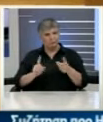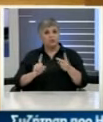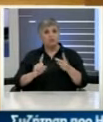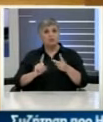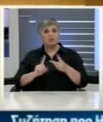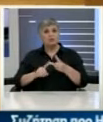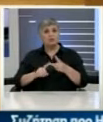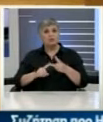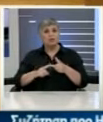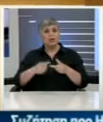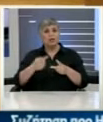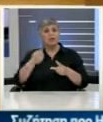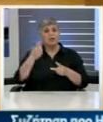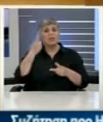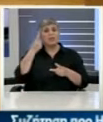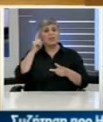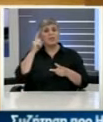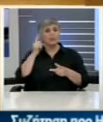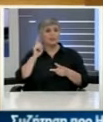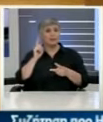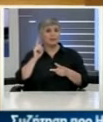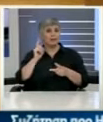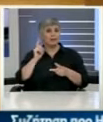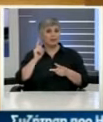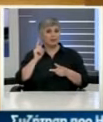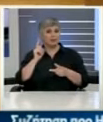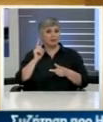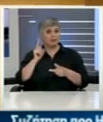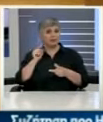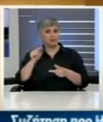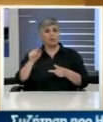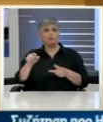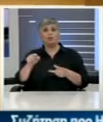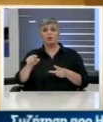κύριε ωά